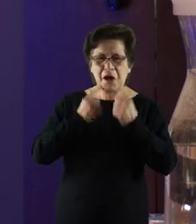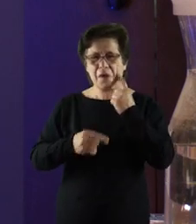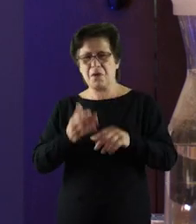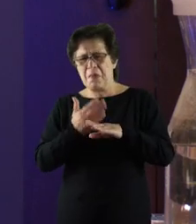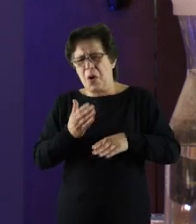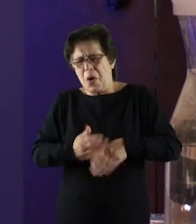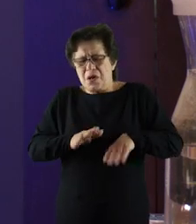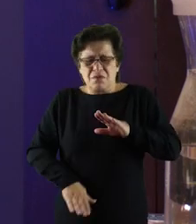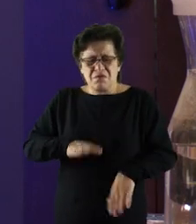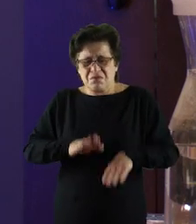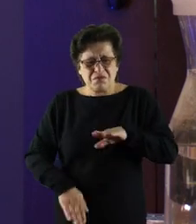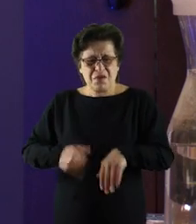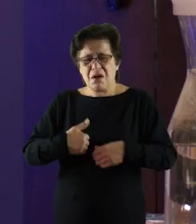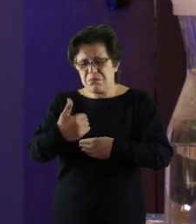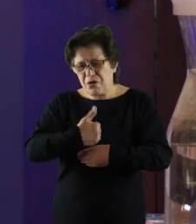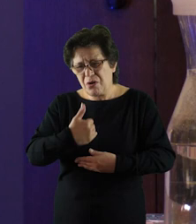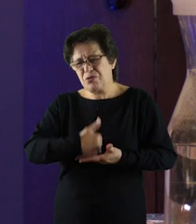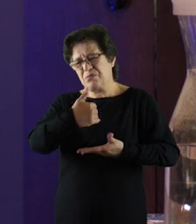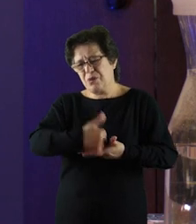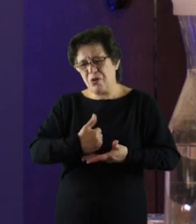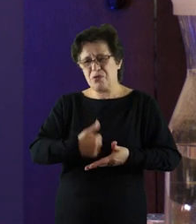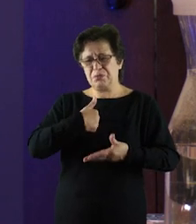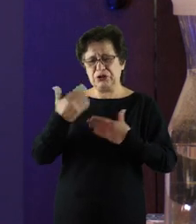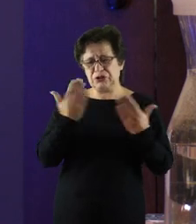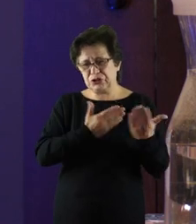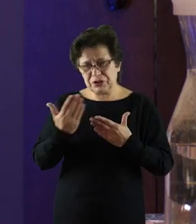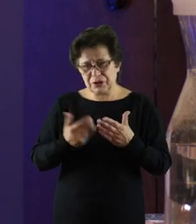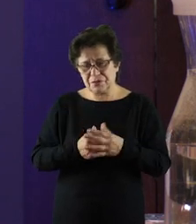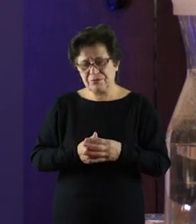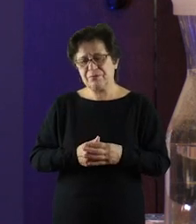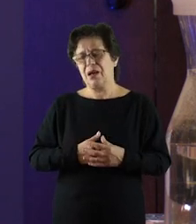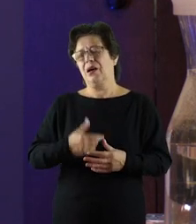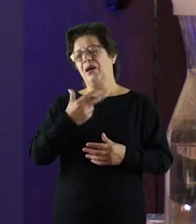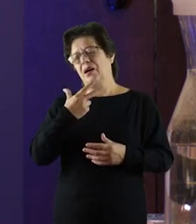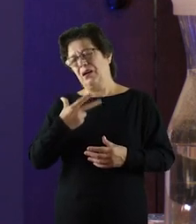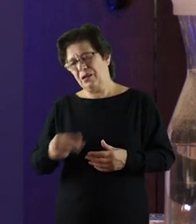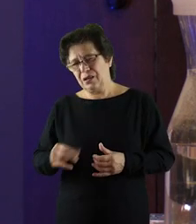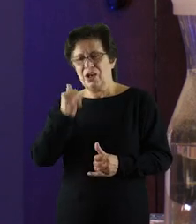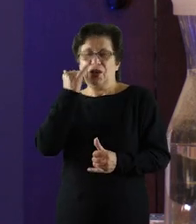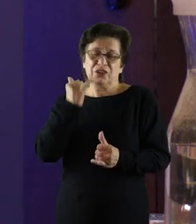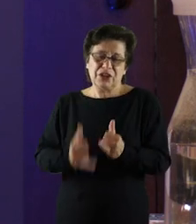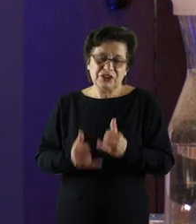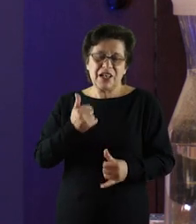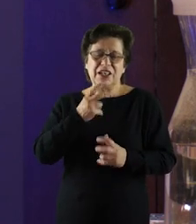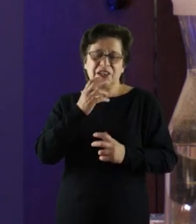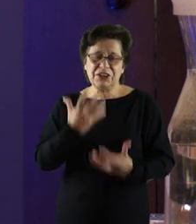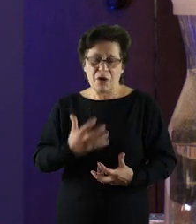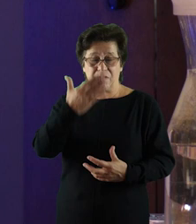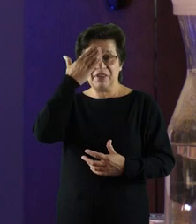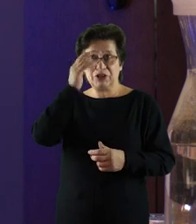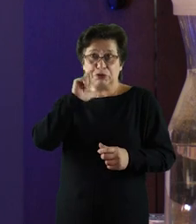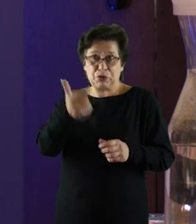mi nie pomógł czytać tej książki. I właśnie dzięki Astrid Lindgren i ciekawości, co będzie dalej, nauczyłam